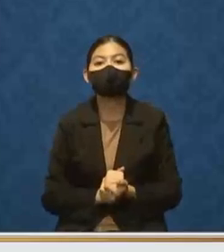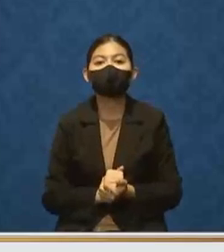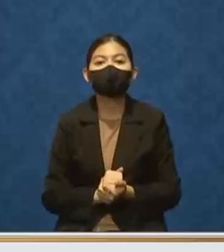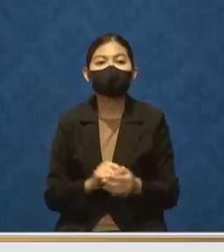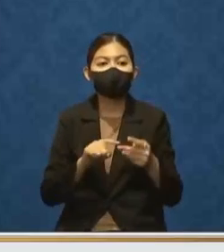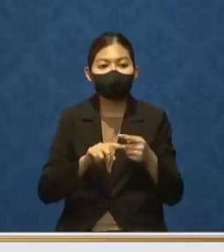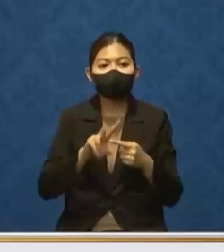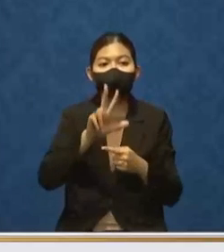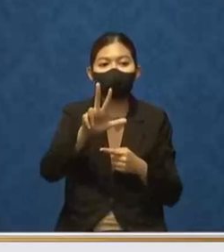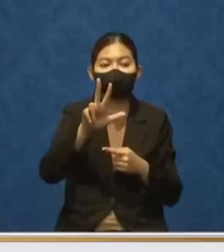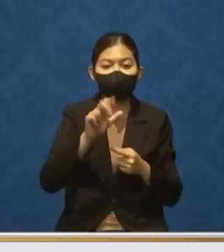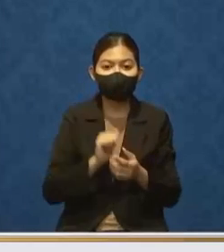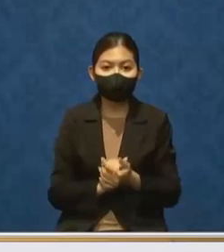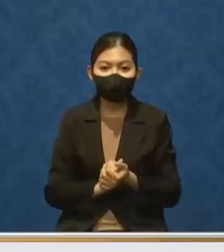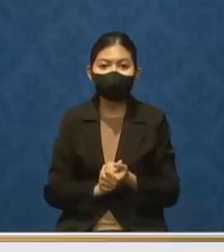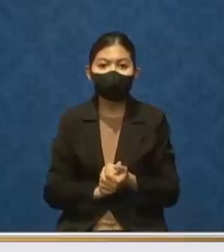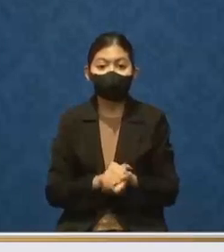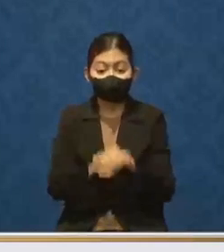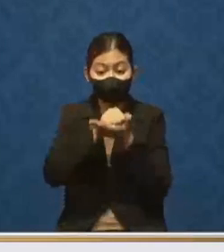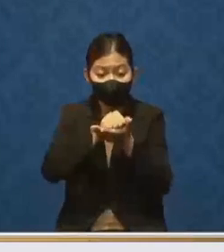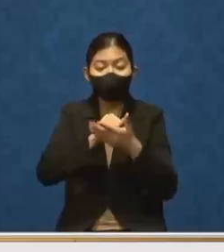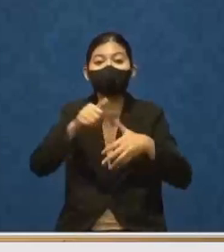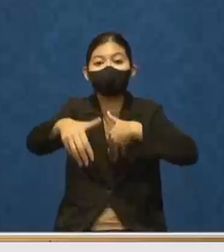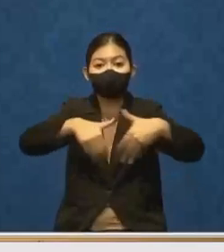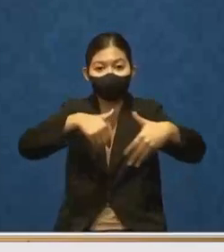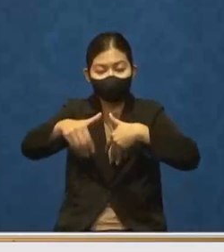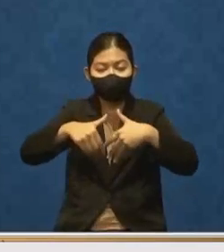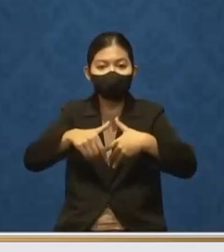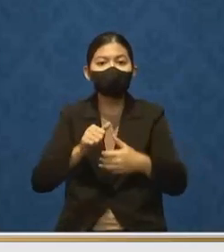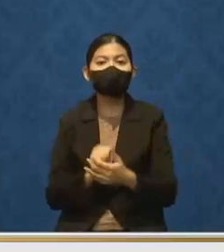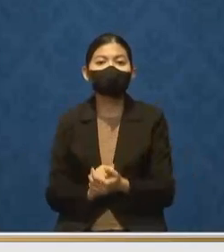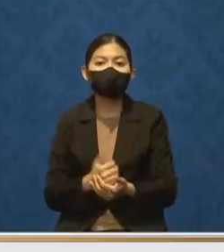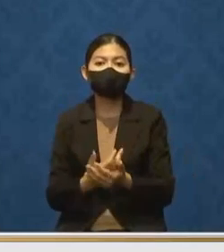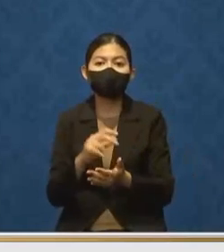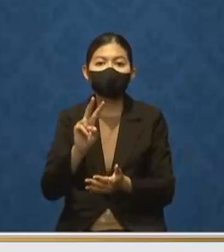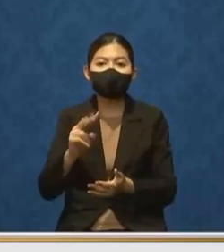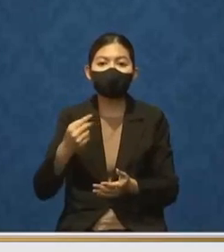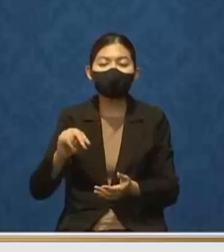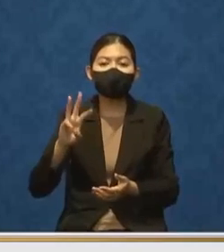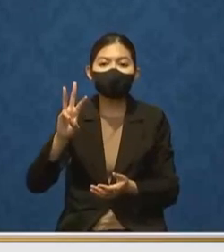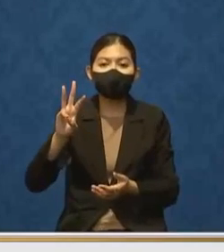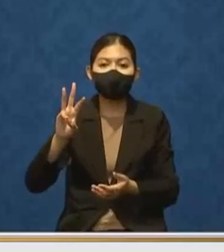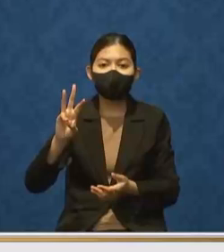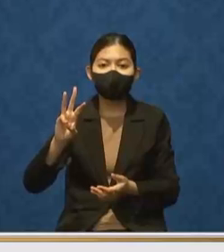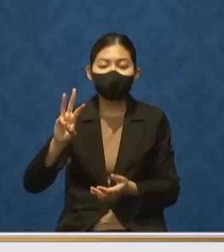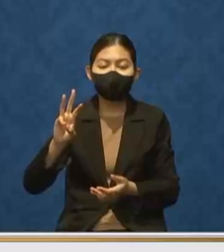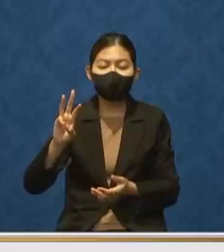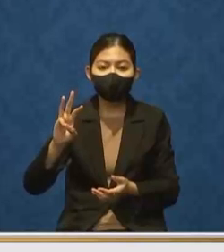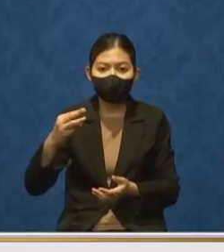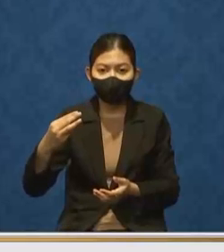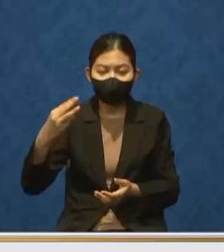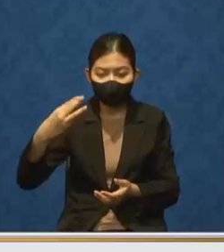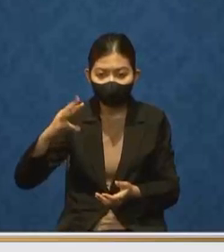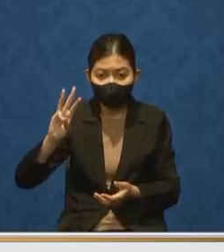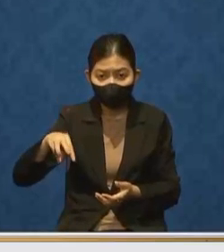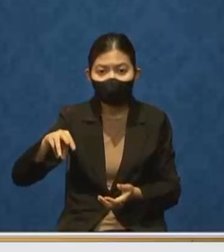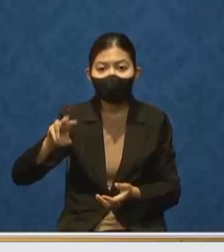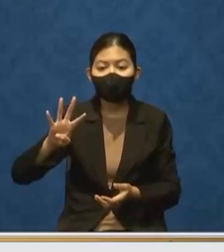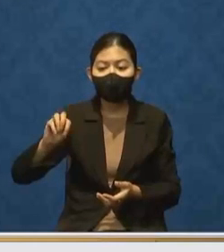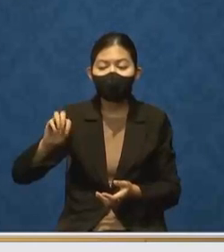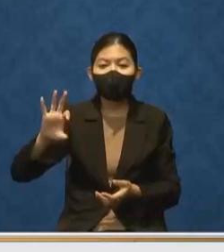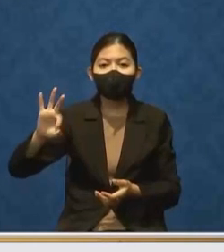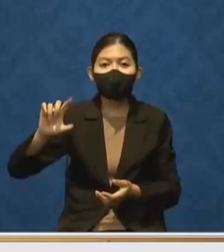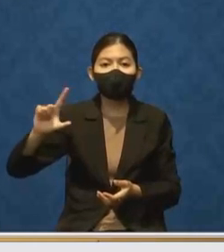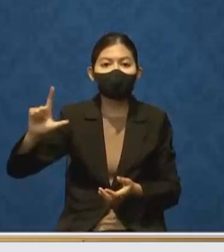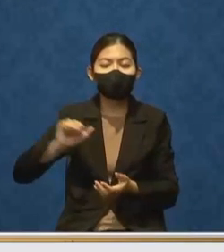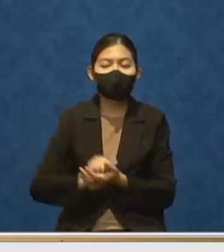3. การพัฒนาบริการประชาชนและการพัฒนาประสิทธิภาพภาครัฐงบประมาณ 28,064.9 ล้านบาทเพื่อพัฒนาระบบอำนวยความสะดวกใน